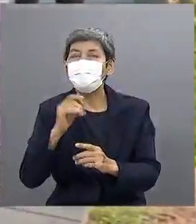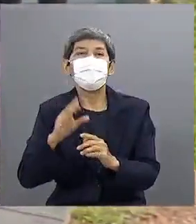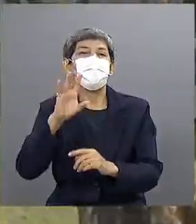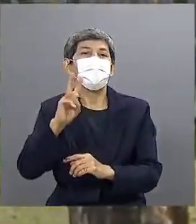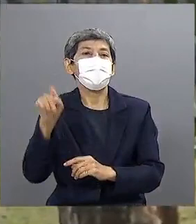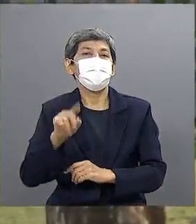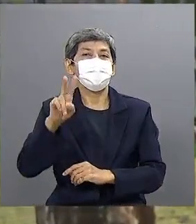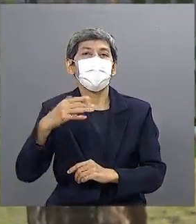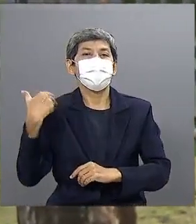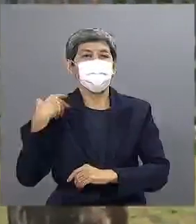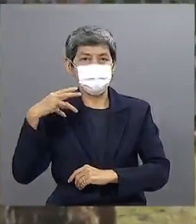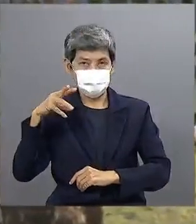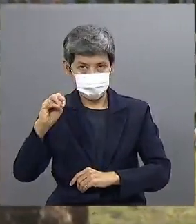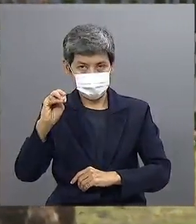รีค่ะ